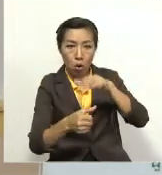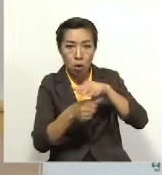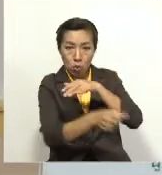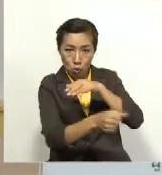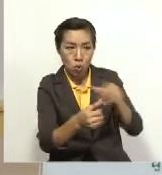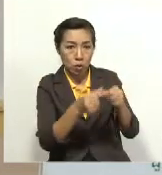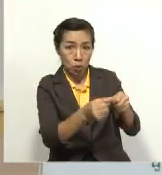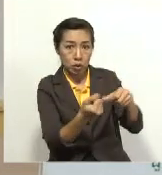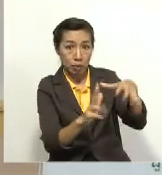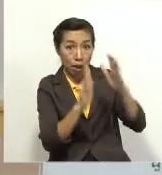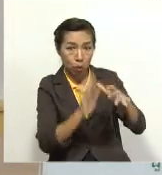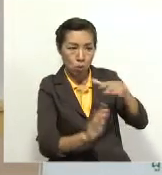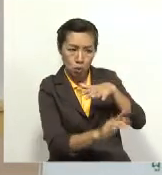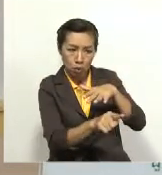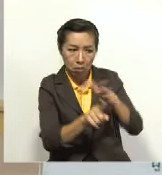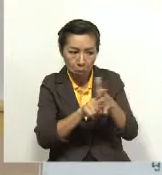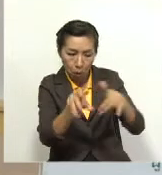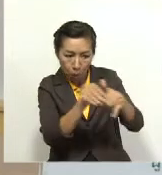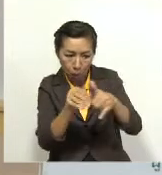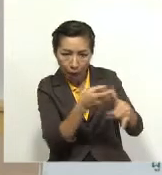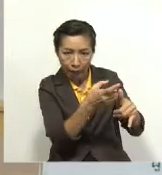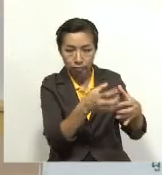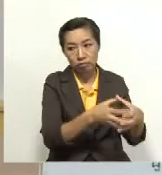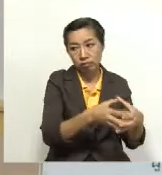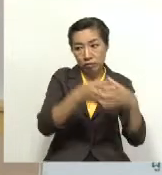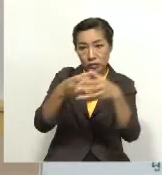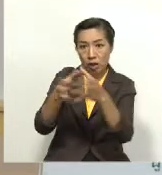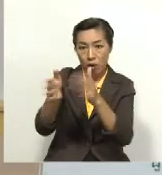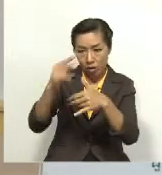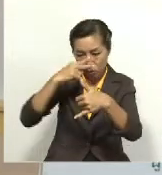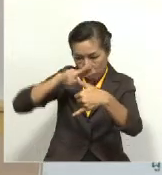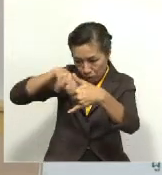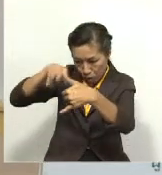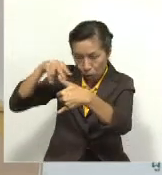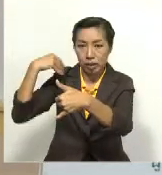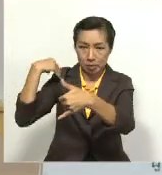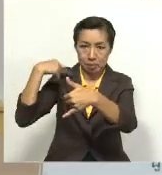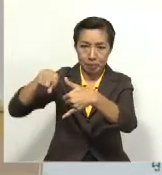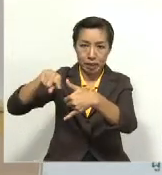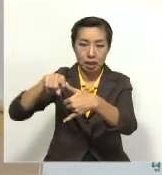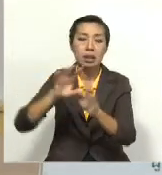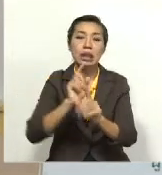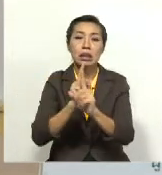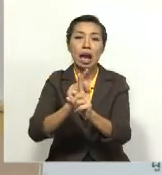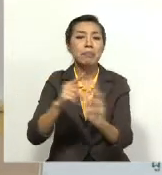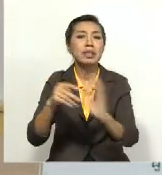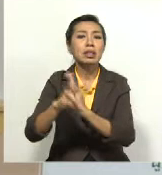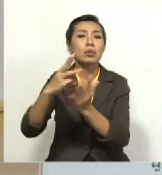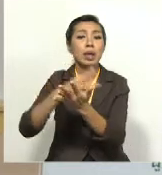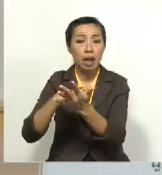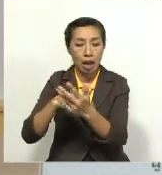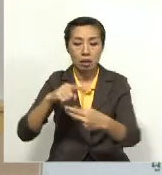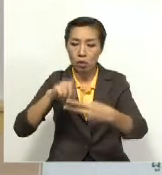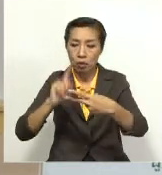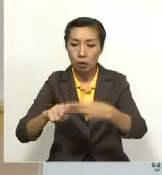จะมีการติดเชื้ออะไรเข้ามาหรือเปล่าอันนี้โดยหลักวิชาการเราก็มีการเตรียมการแล้วก็รวมถึงการเจาะตรวจ